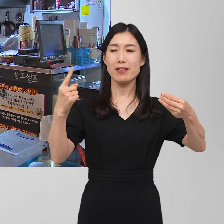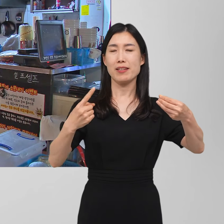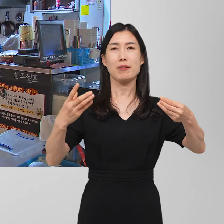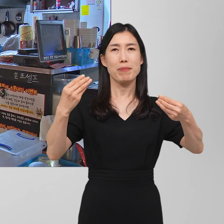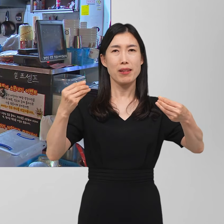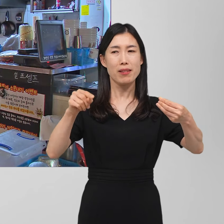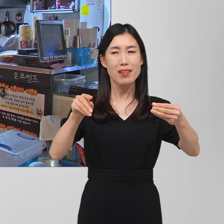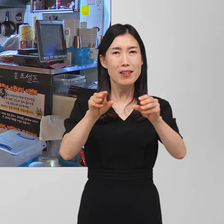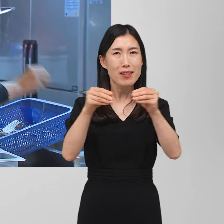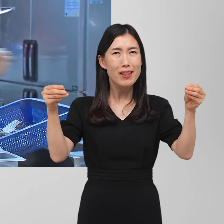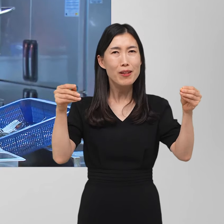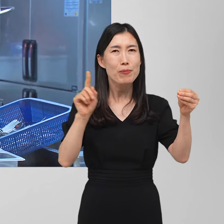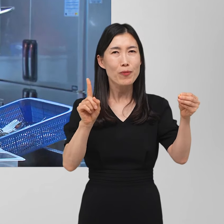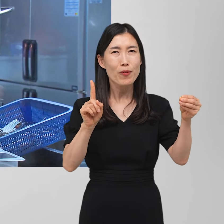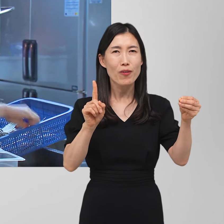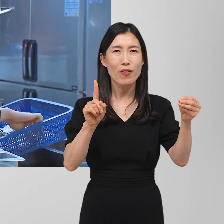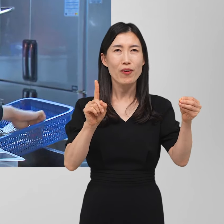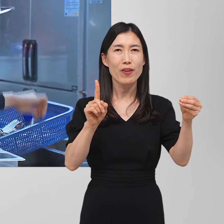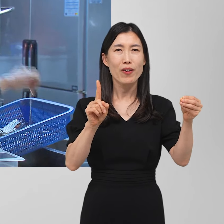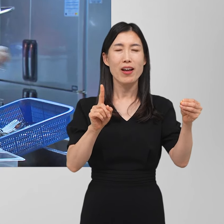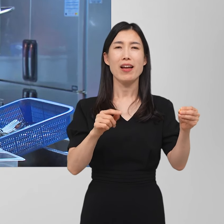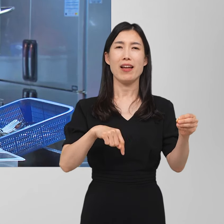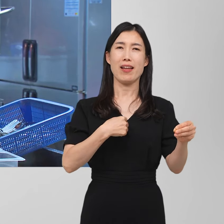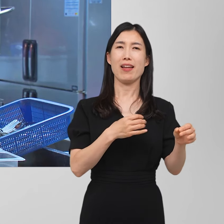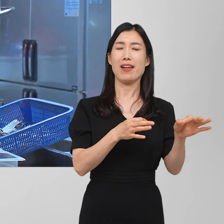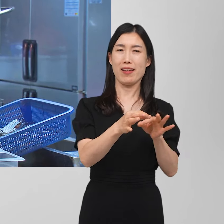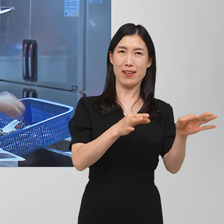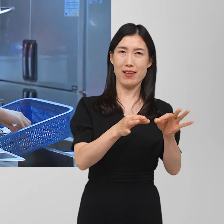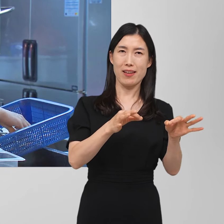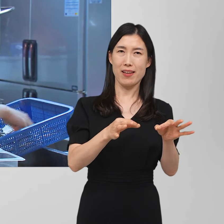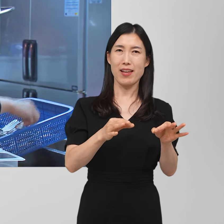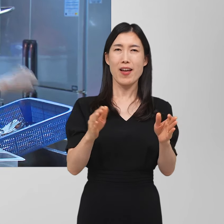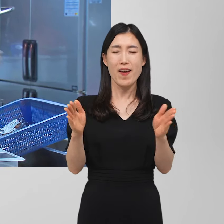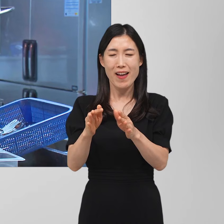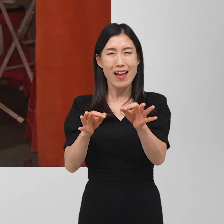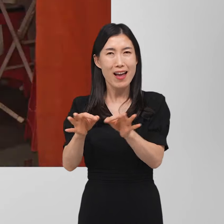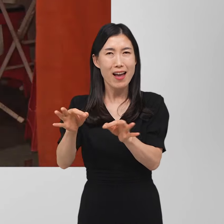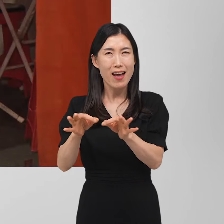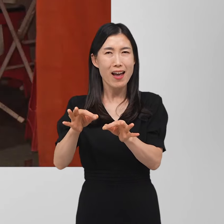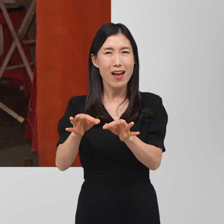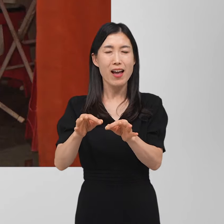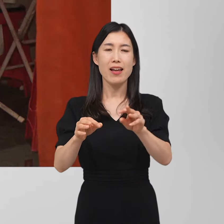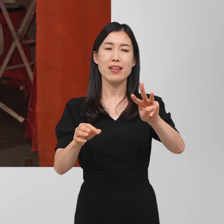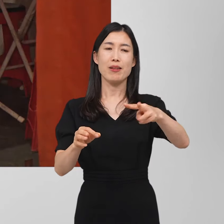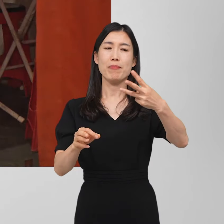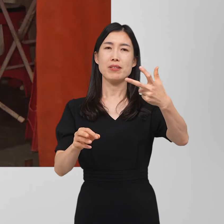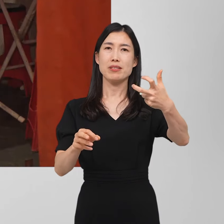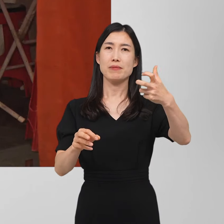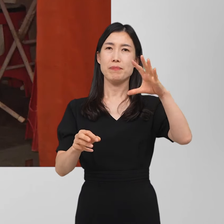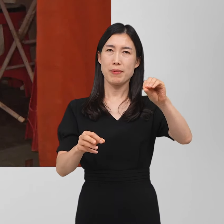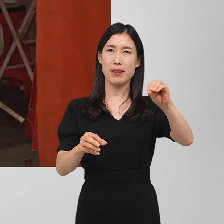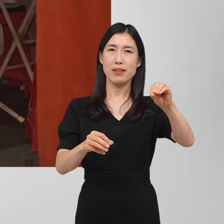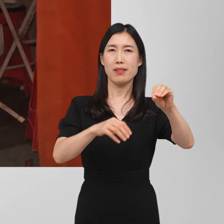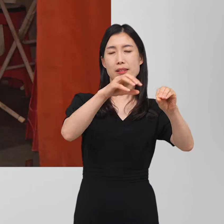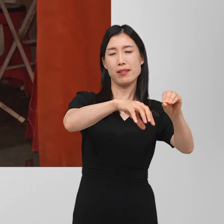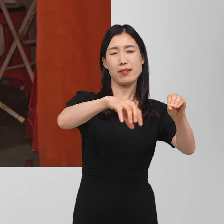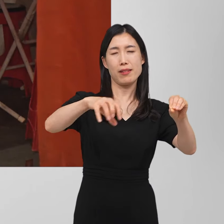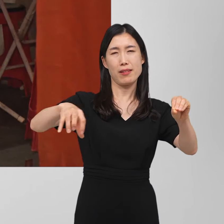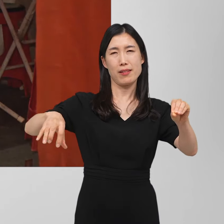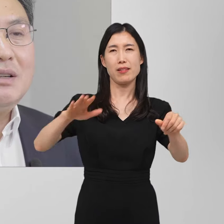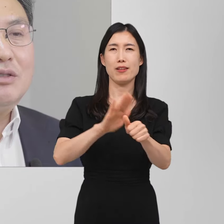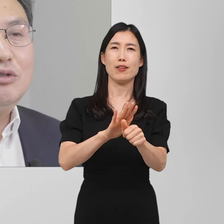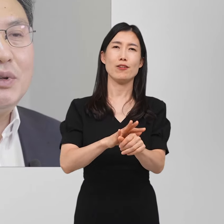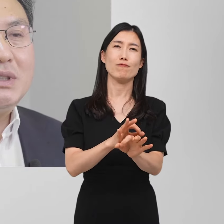600에서 1000만 원까지 맞춤형 지원을 하는데요. 370만 곳에 자영업자나 소상공인들이 혜택을 입게